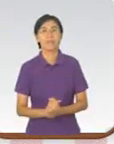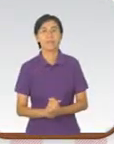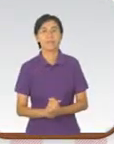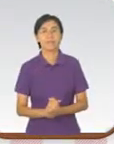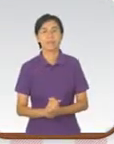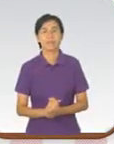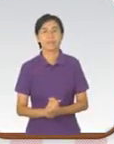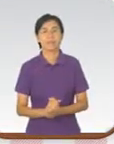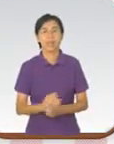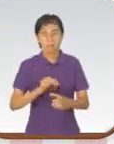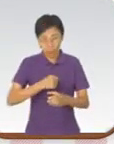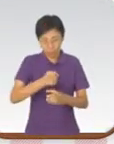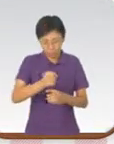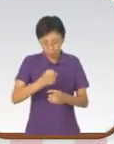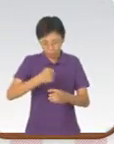โอ้สวยจัง